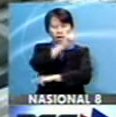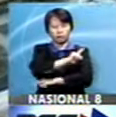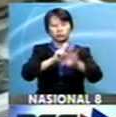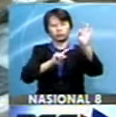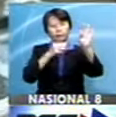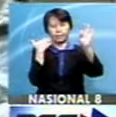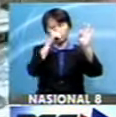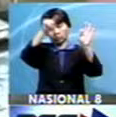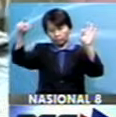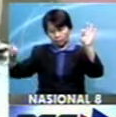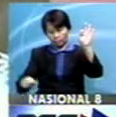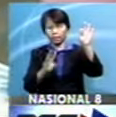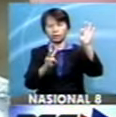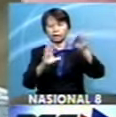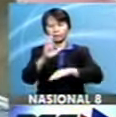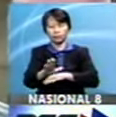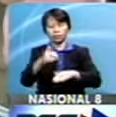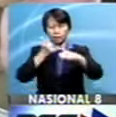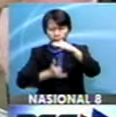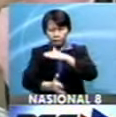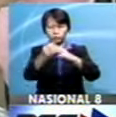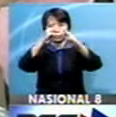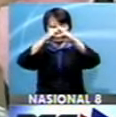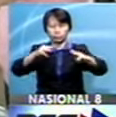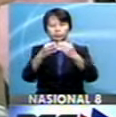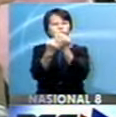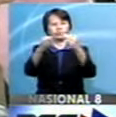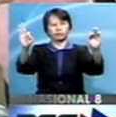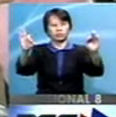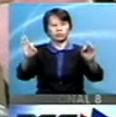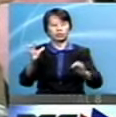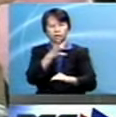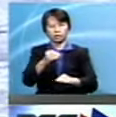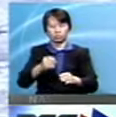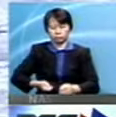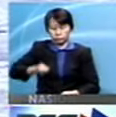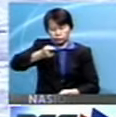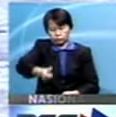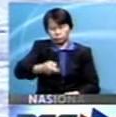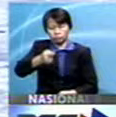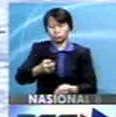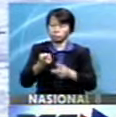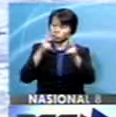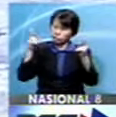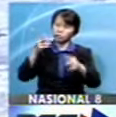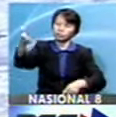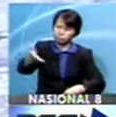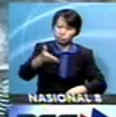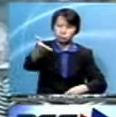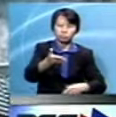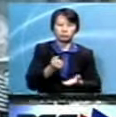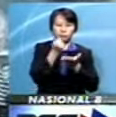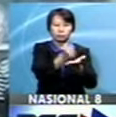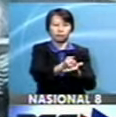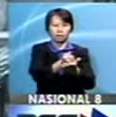9 pagi hingga 6 petang, masuk ke muzium ini adalah percuma. Namun sumbangan orang ramai amat dialu-alukan bagi